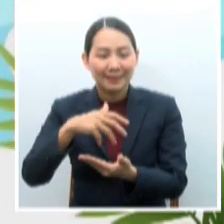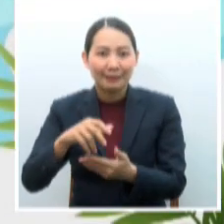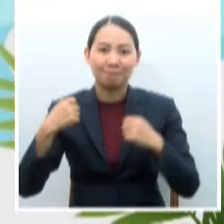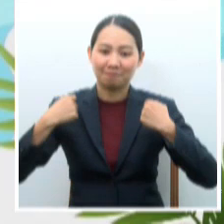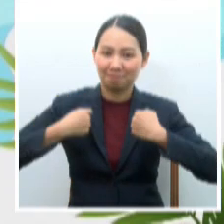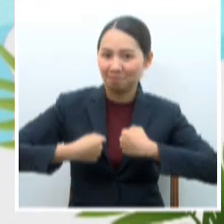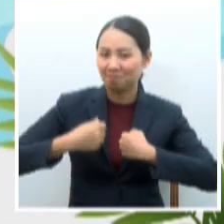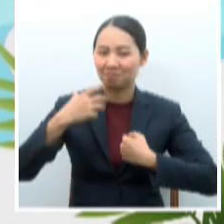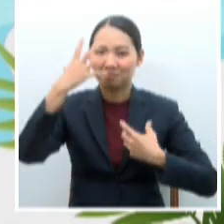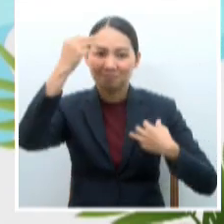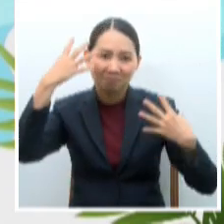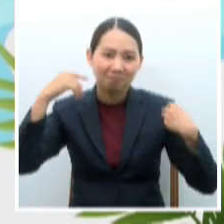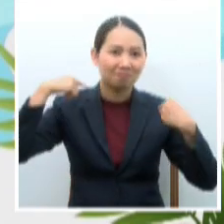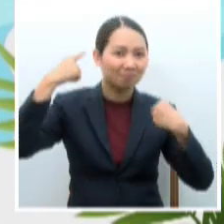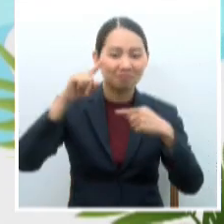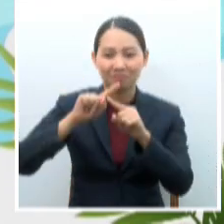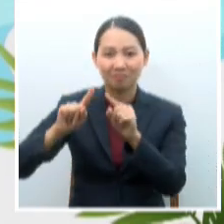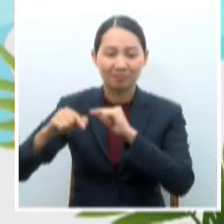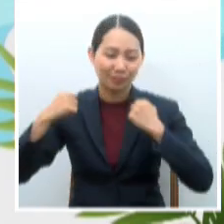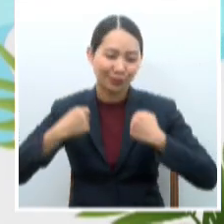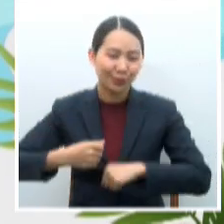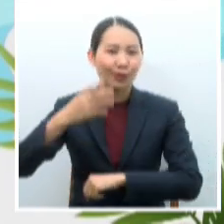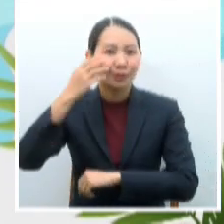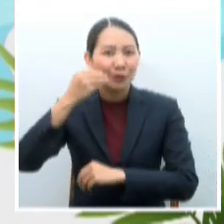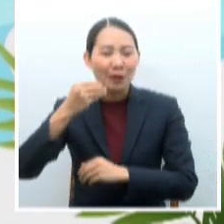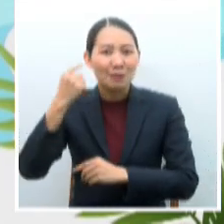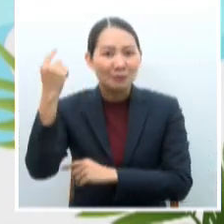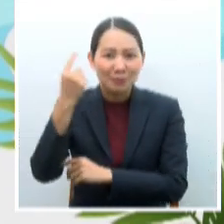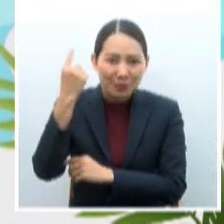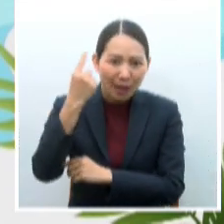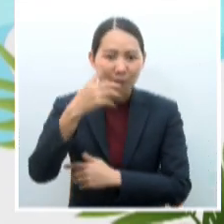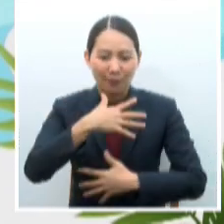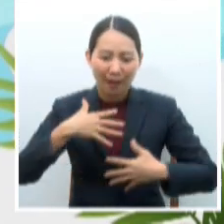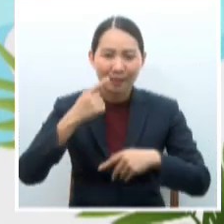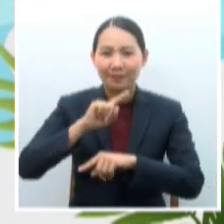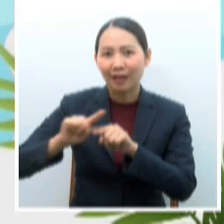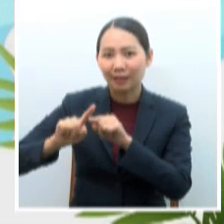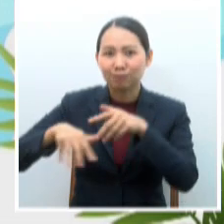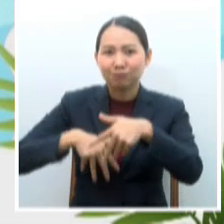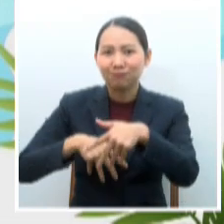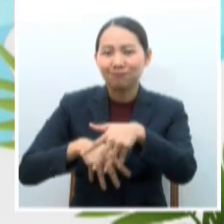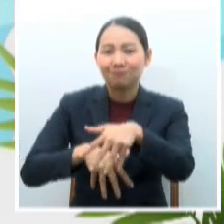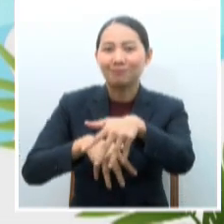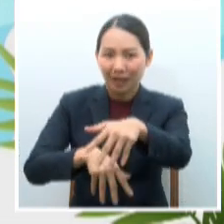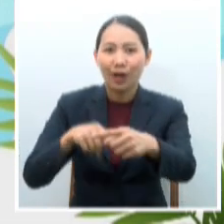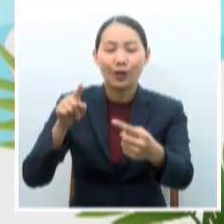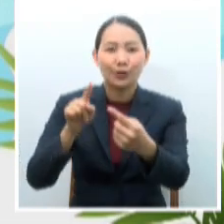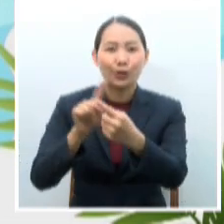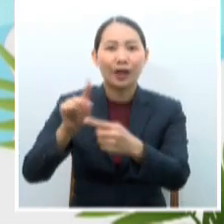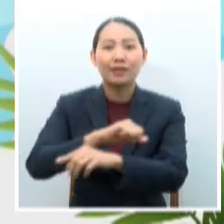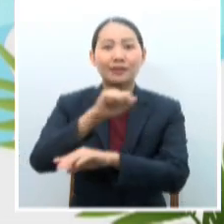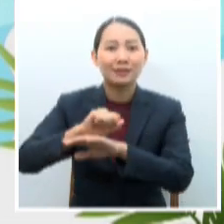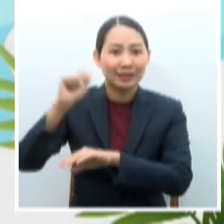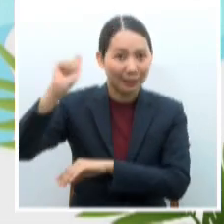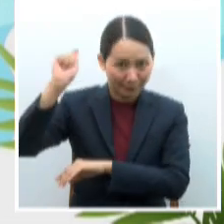ตลักษณ์วัฒนธรรมซอฟต์พาวเวอร์ไทยบริเวณถนนราชดำเนินกลางแล้วก็ท้องสนามหลวงตั้งแต่ระหว่างวันที่11ถึง15เม